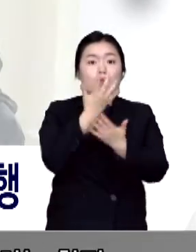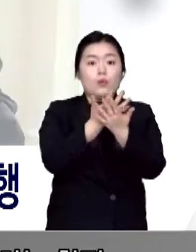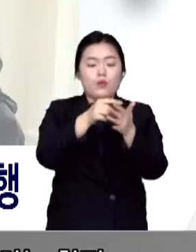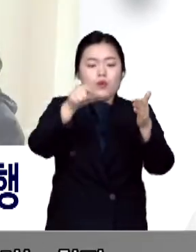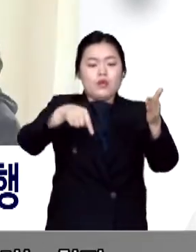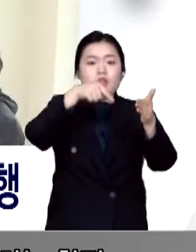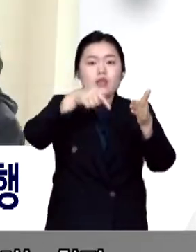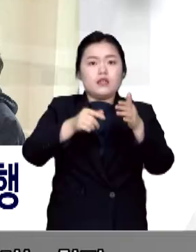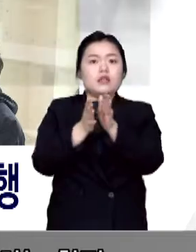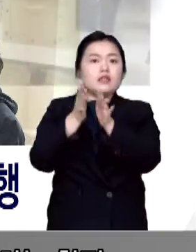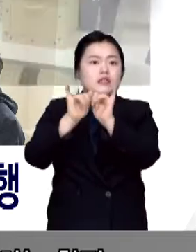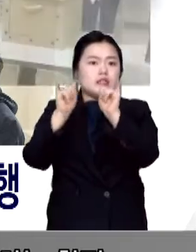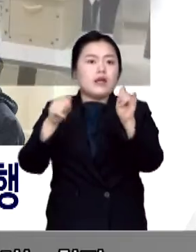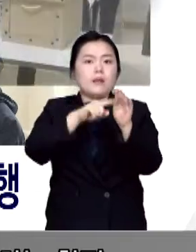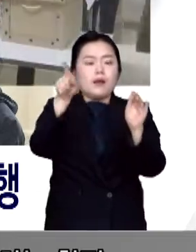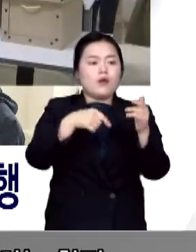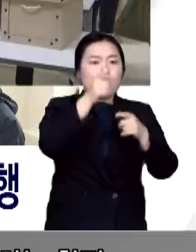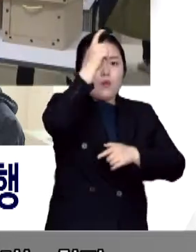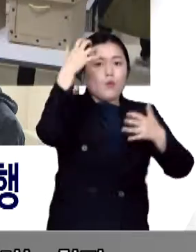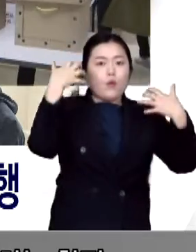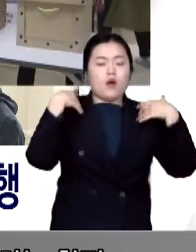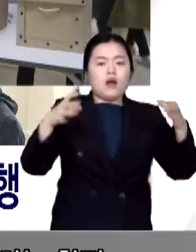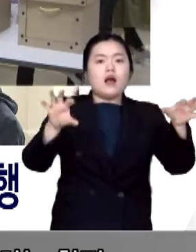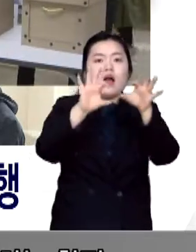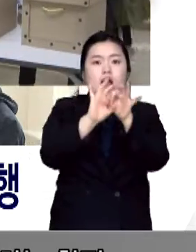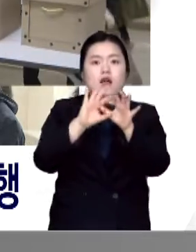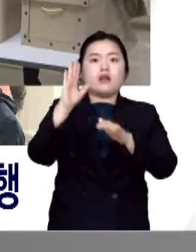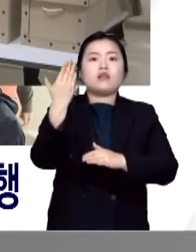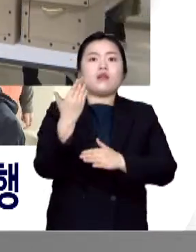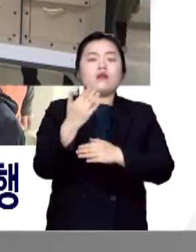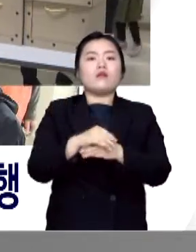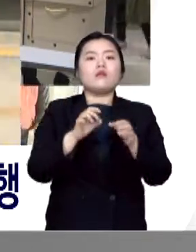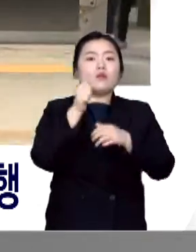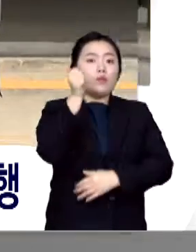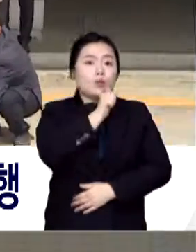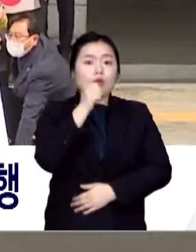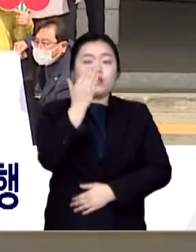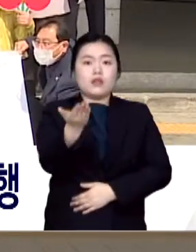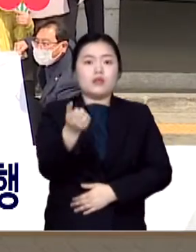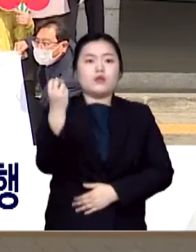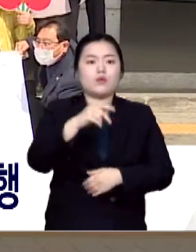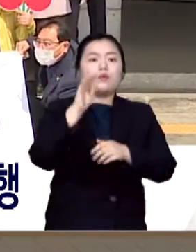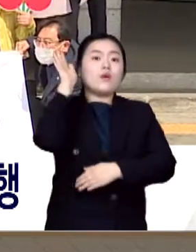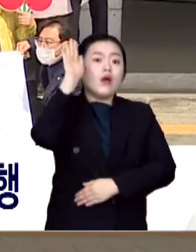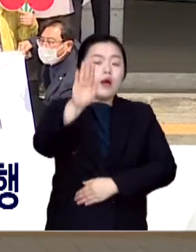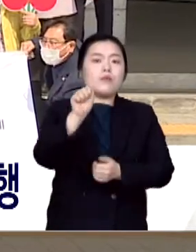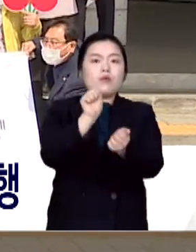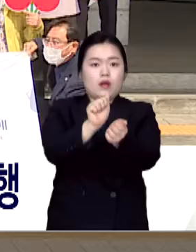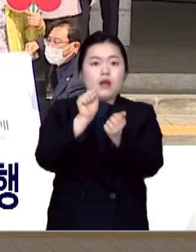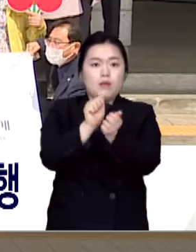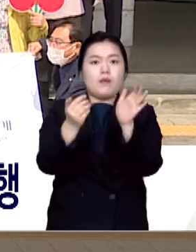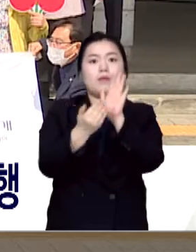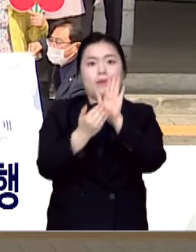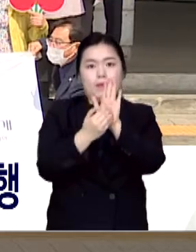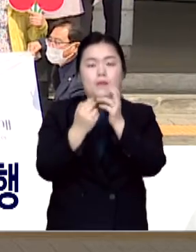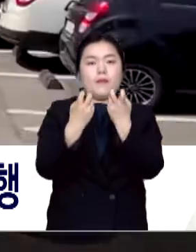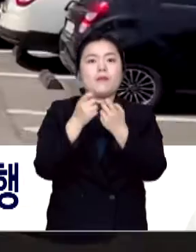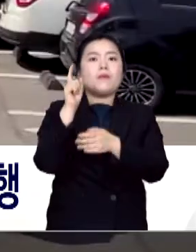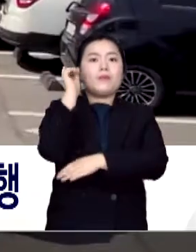극복을 위해 민관이 하나가 된 감동 스토리를 공유하는 한편, 향후 감염병 대응 지침서로도 활용될